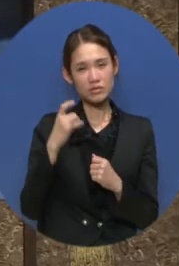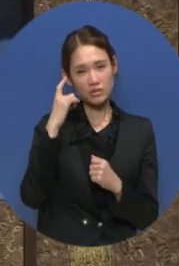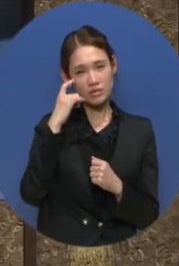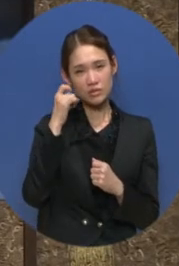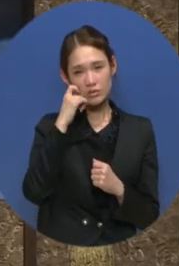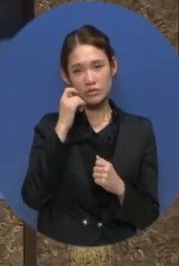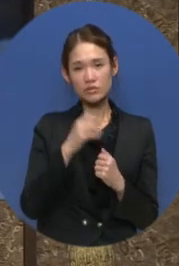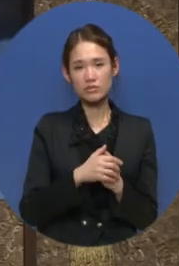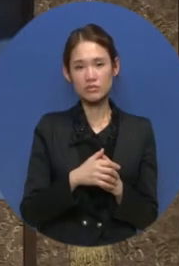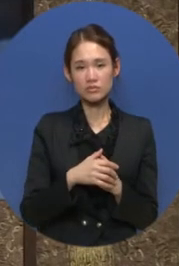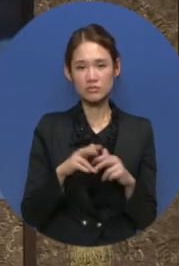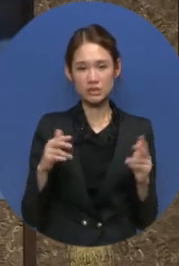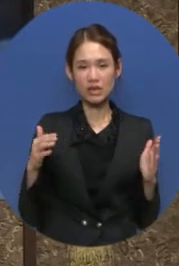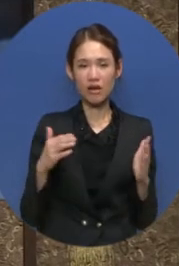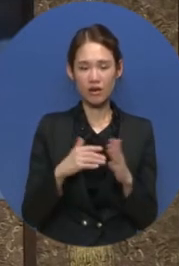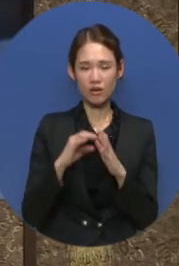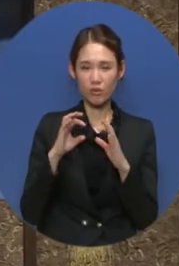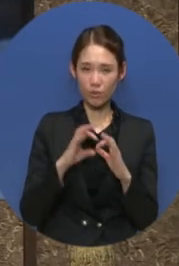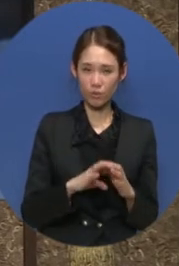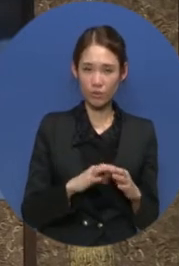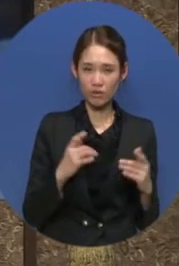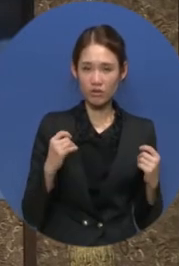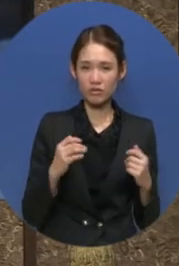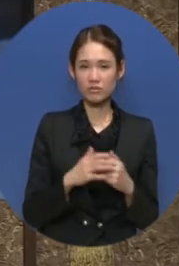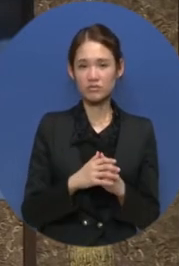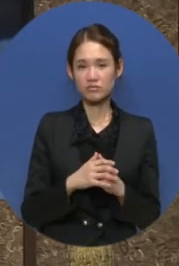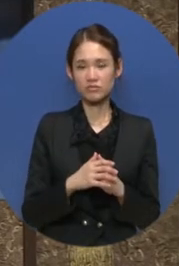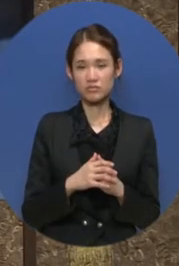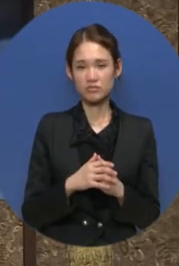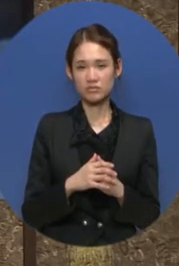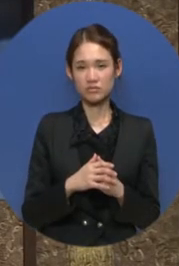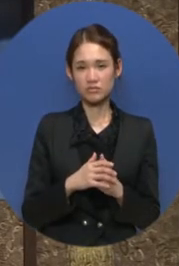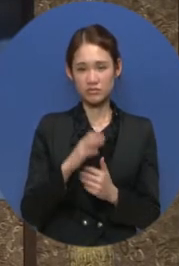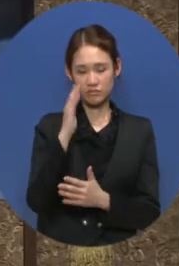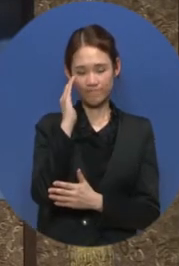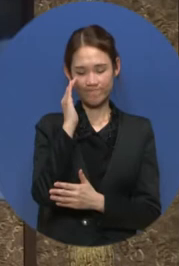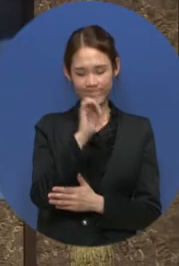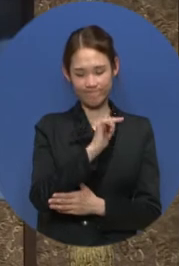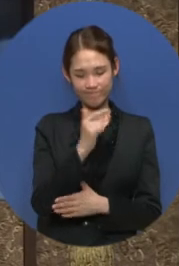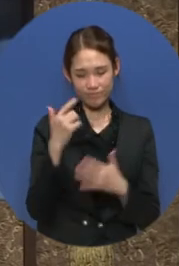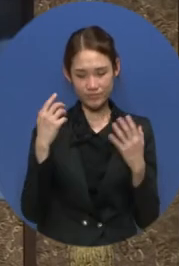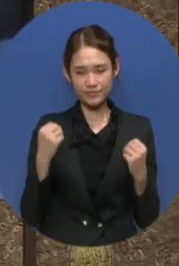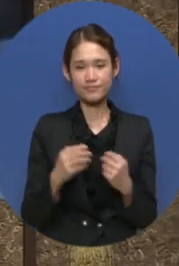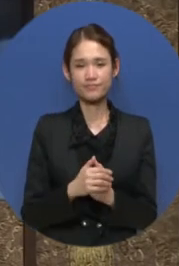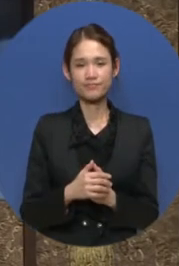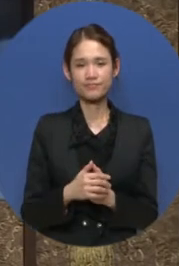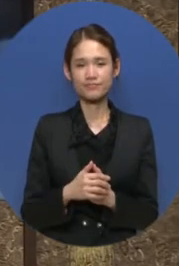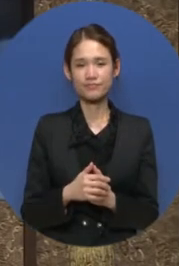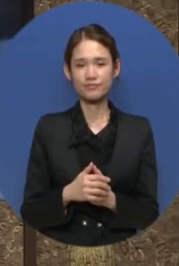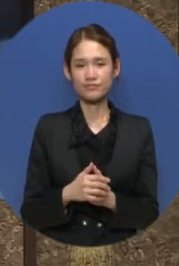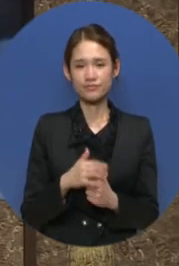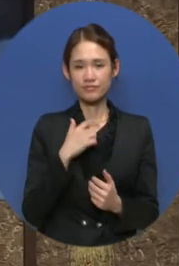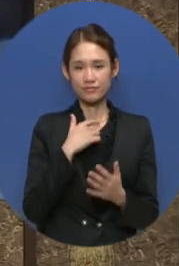못했는데요. 네. 지금까지 온 거죠. 예. 그러다 보니 그 많은 사연이 있습니다. 솔직히 겪은 사연이 엄청